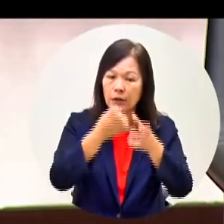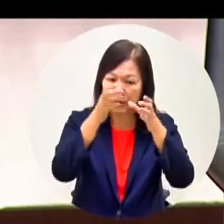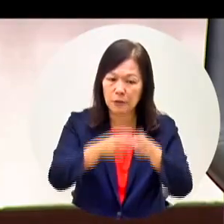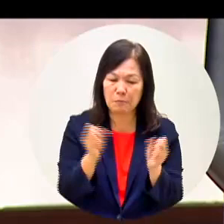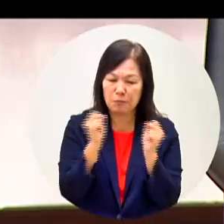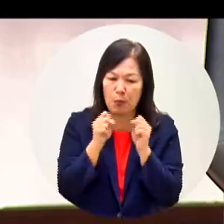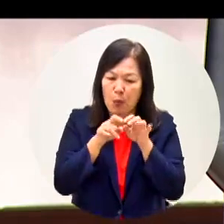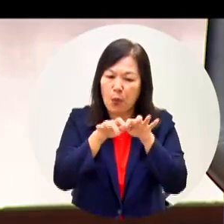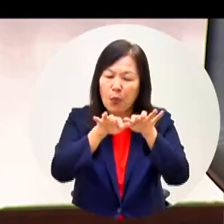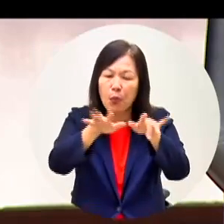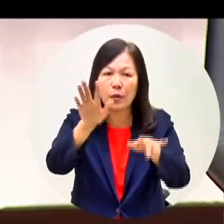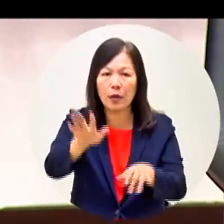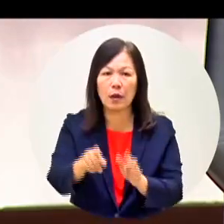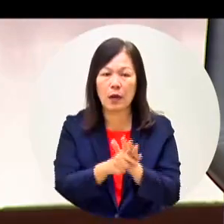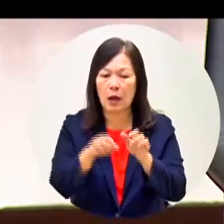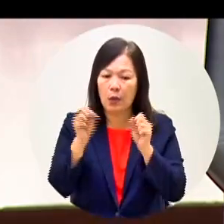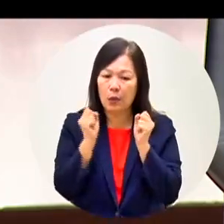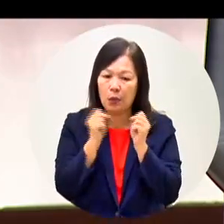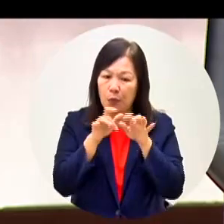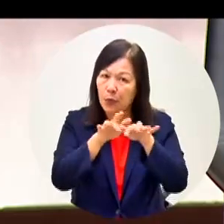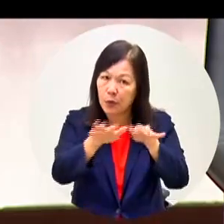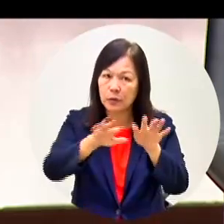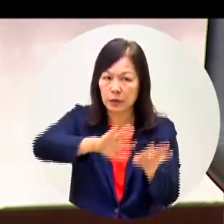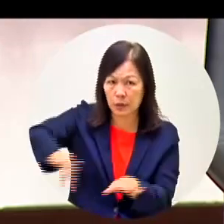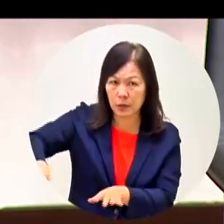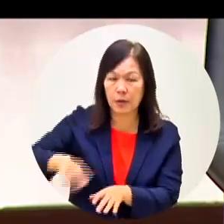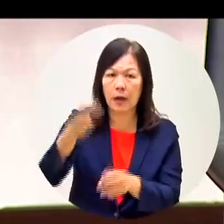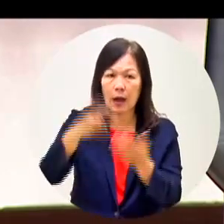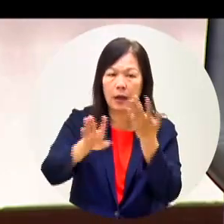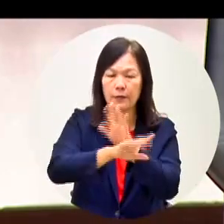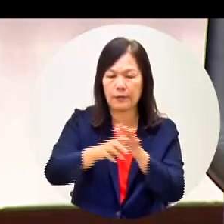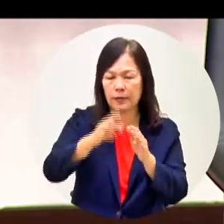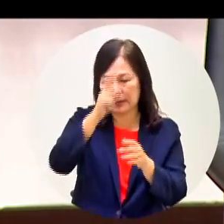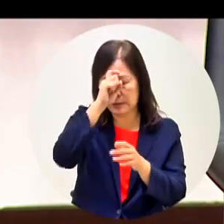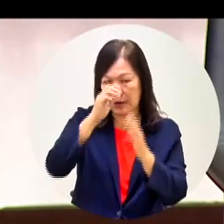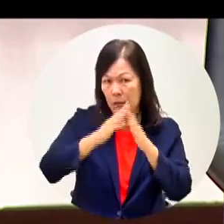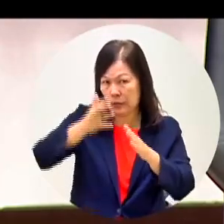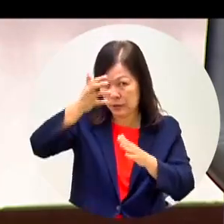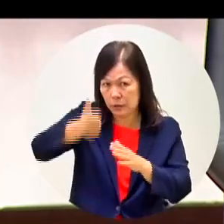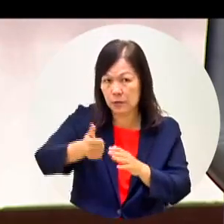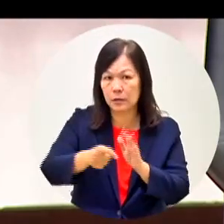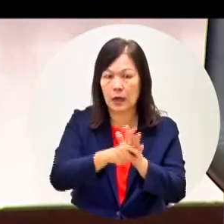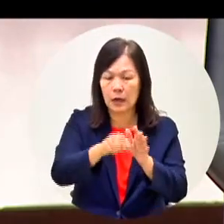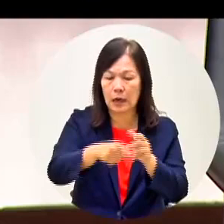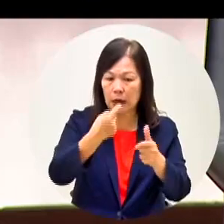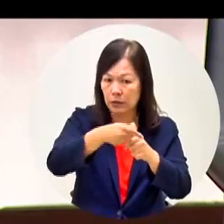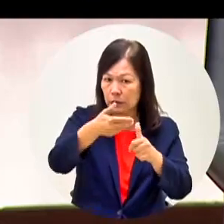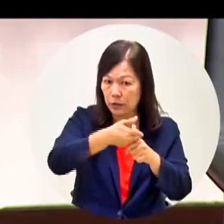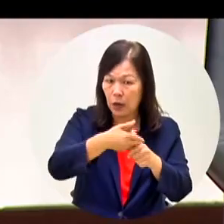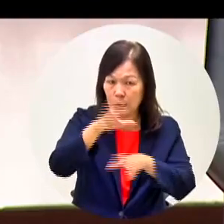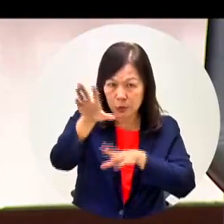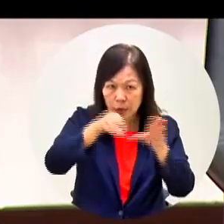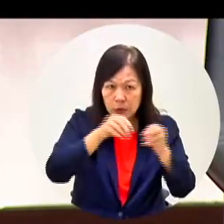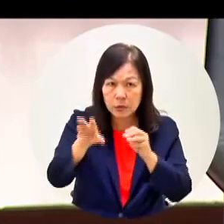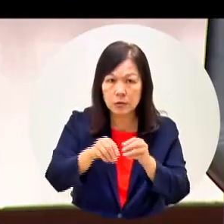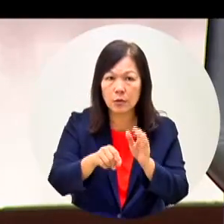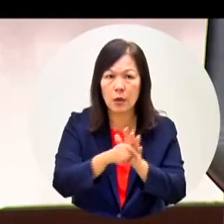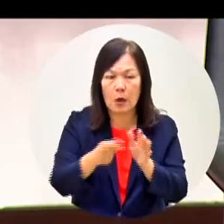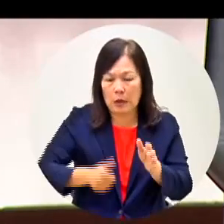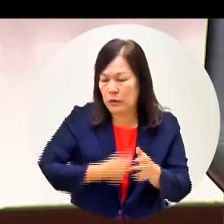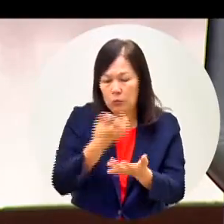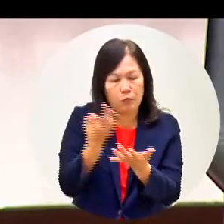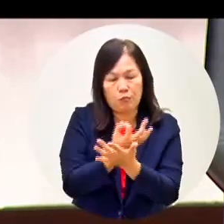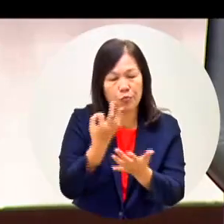外，本席也要呼吁我们的市长，因为高雄的教育资源我觉得是严重不足，很多的学